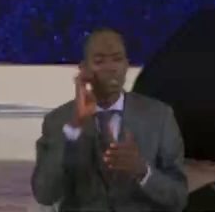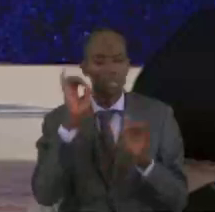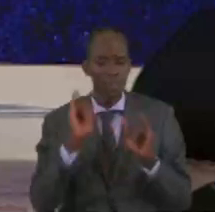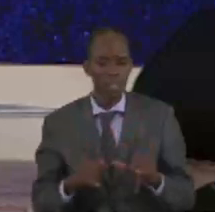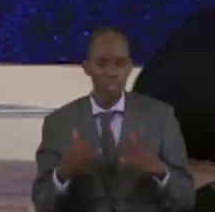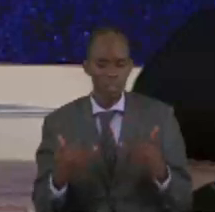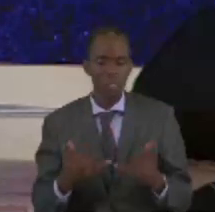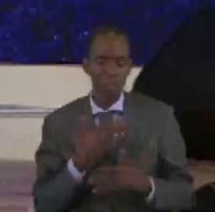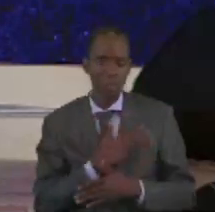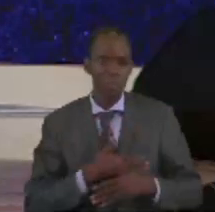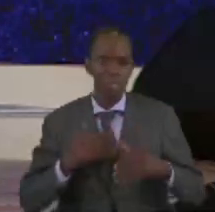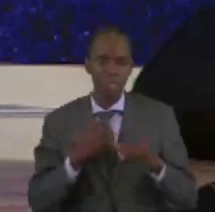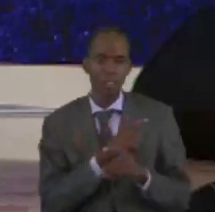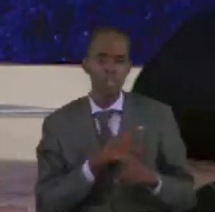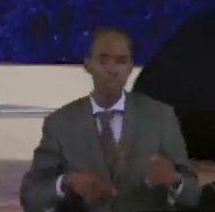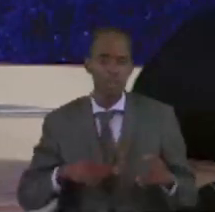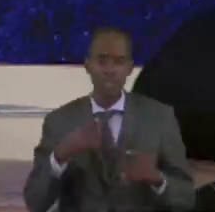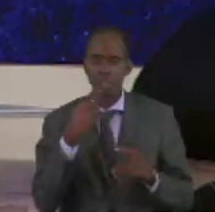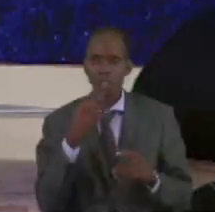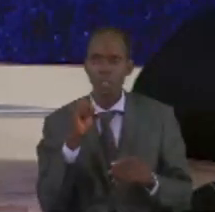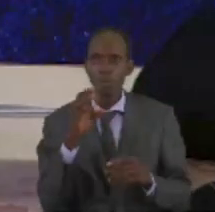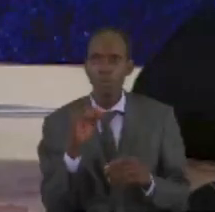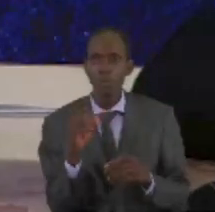qu'il plaise au Seigneur.